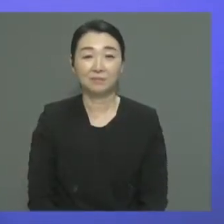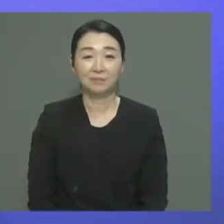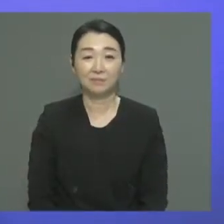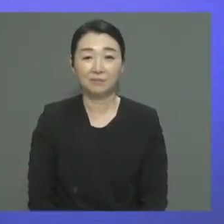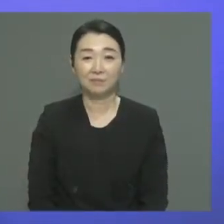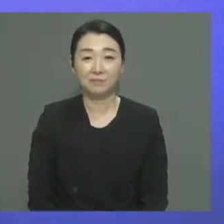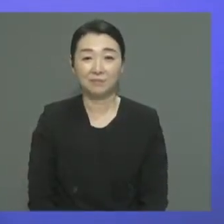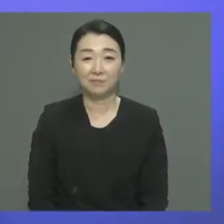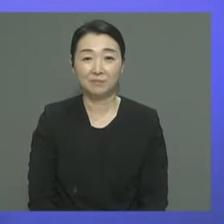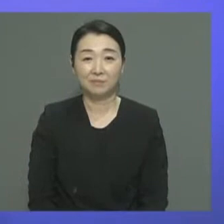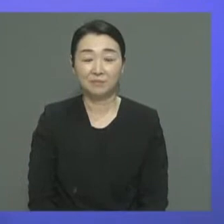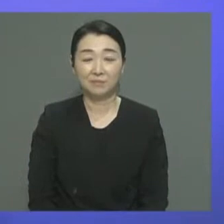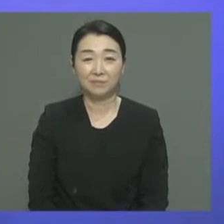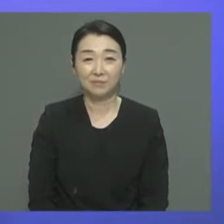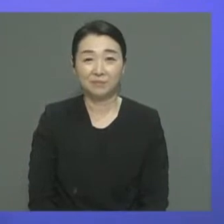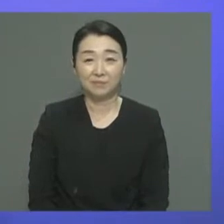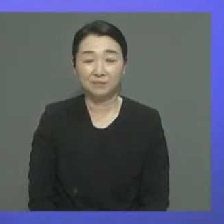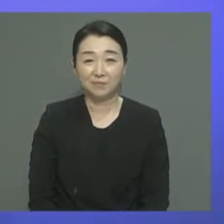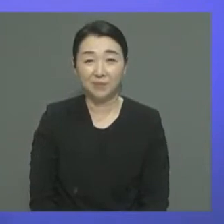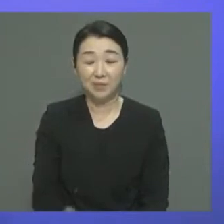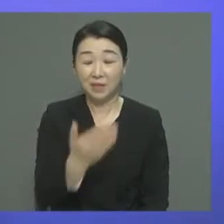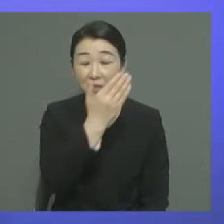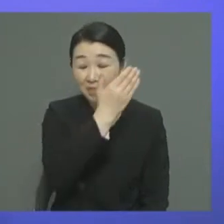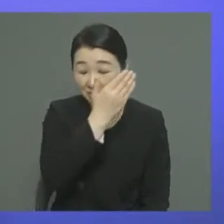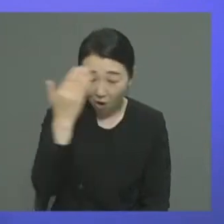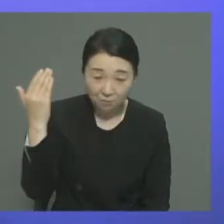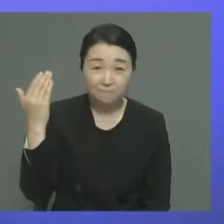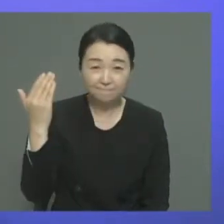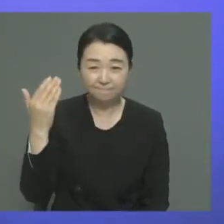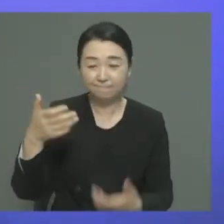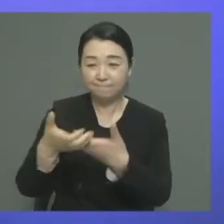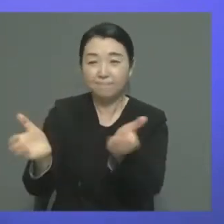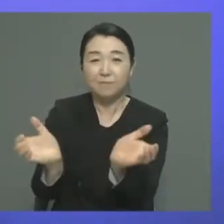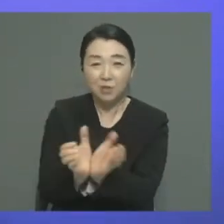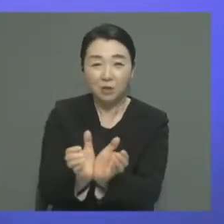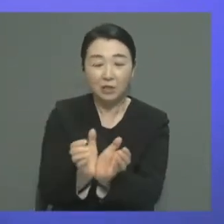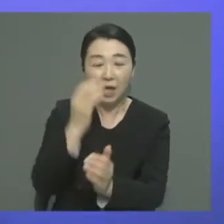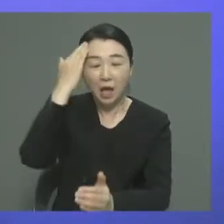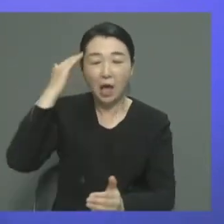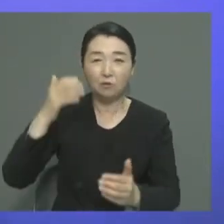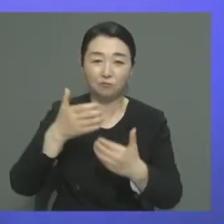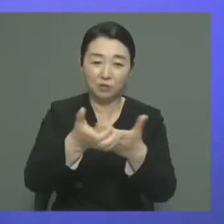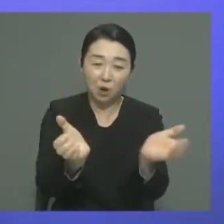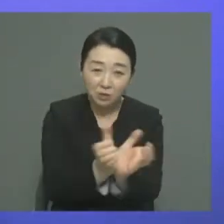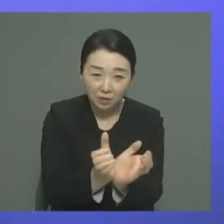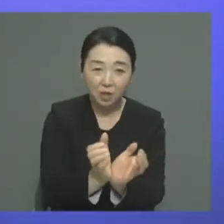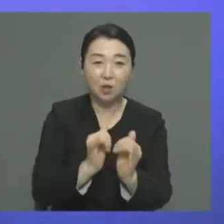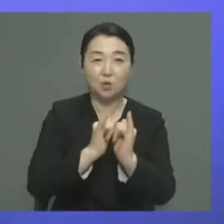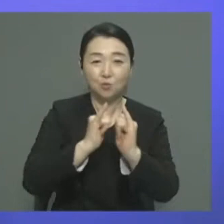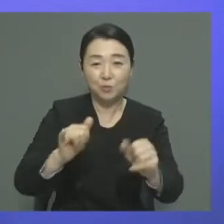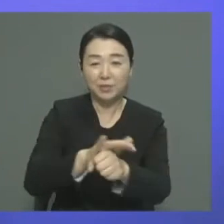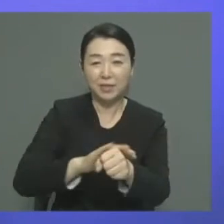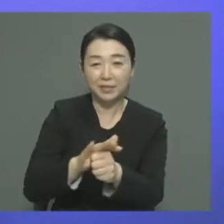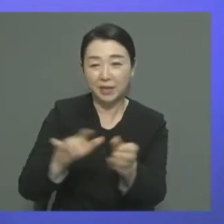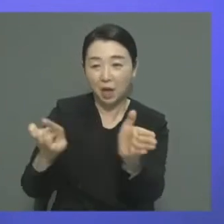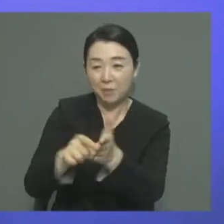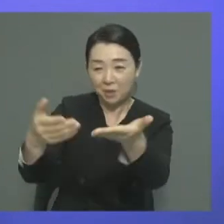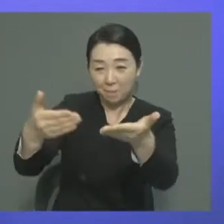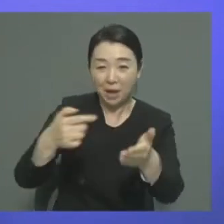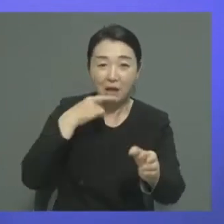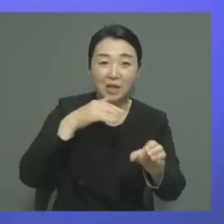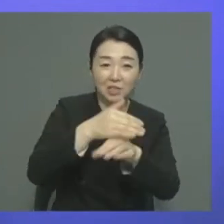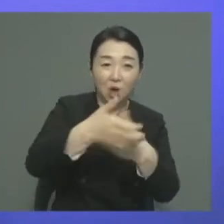유능 하숙 원정단 그리고 대한 정당으로서 국민의 사랑과 신뢰를 받는 그런 정당